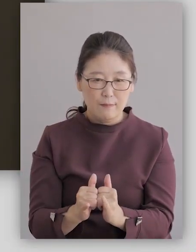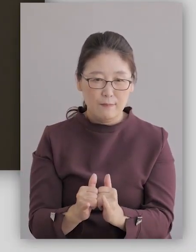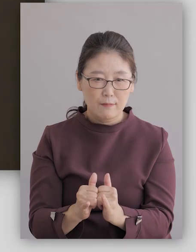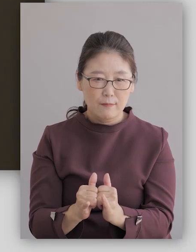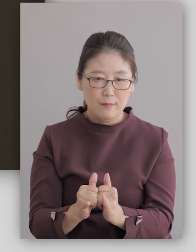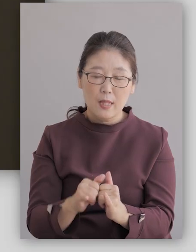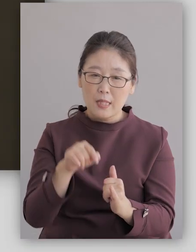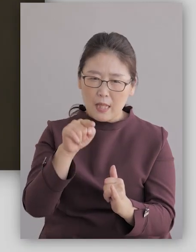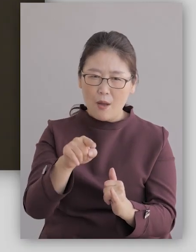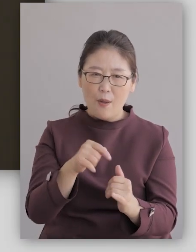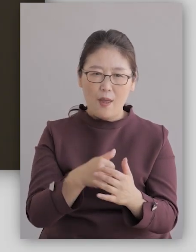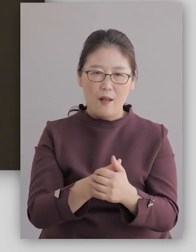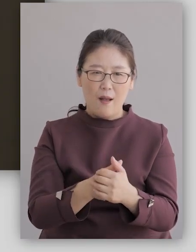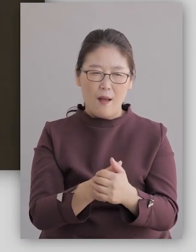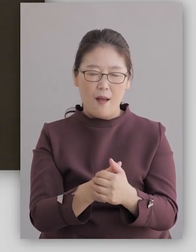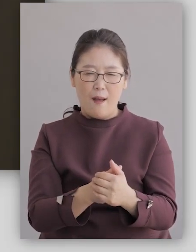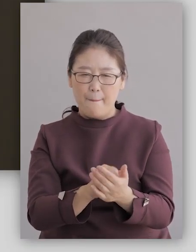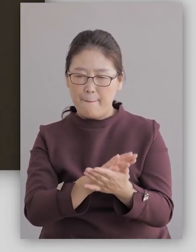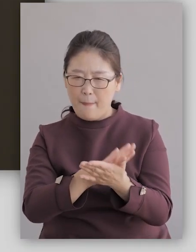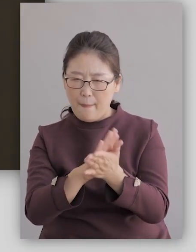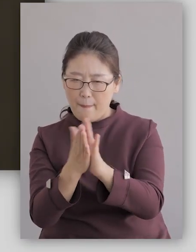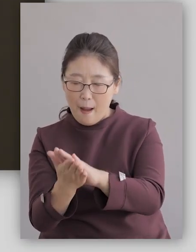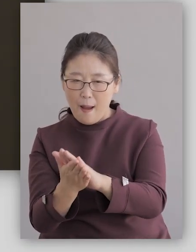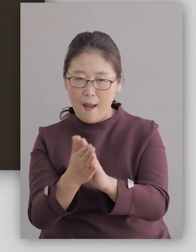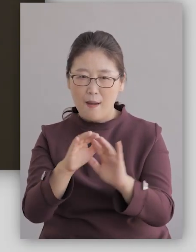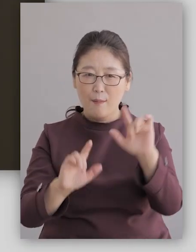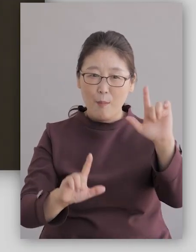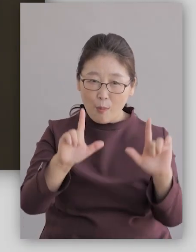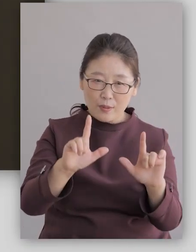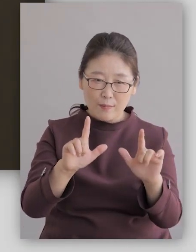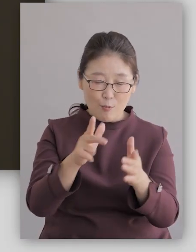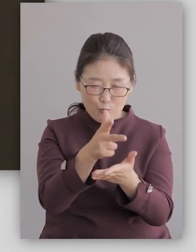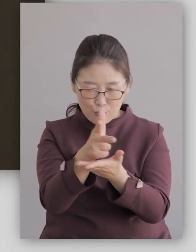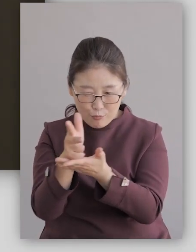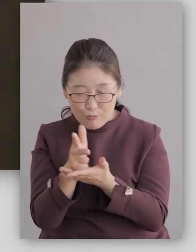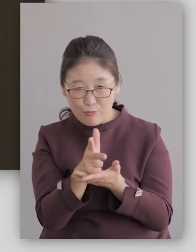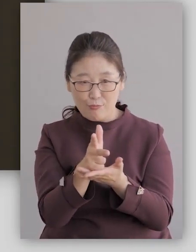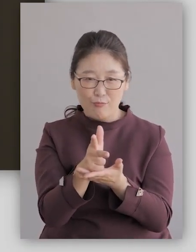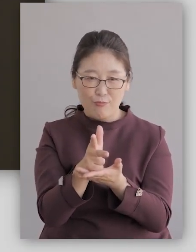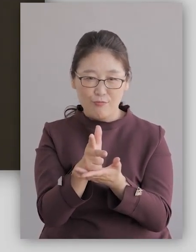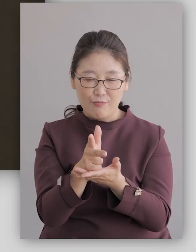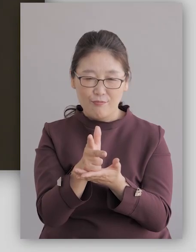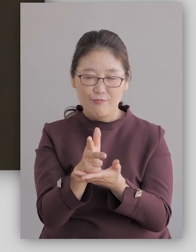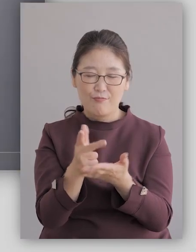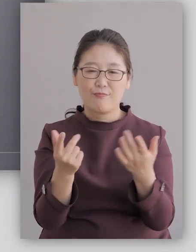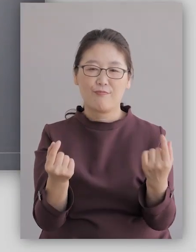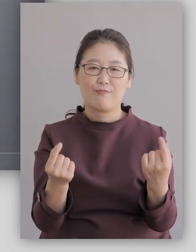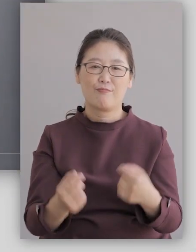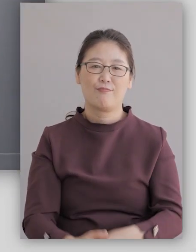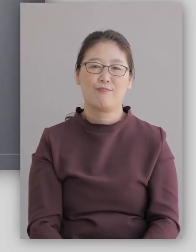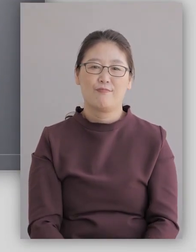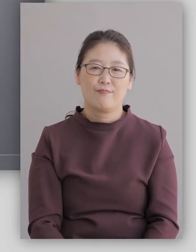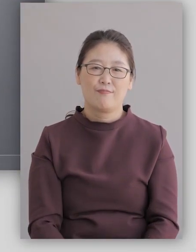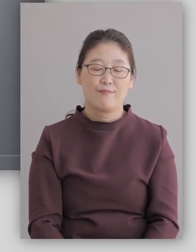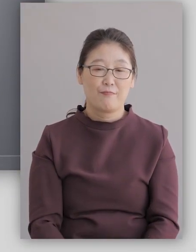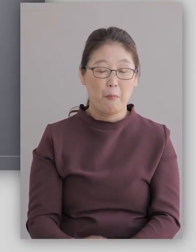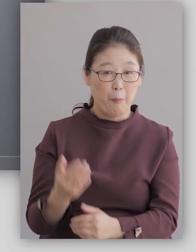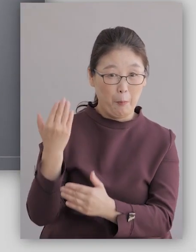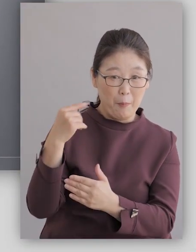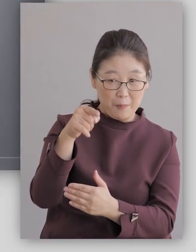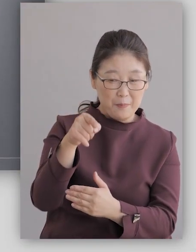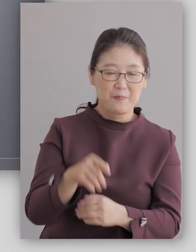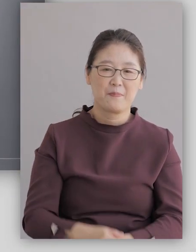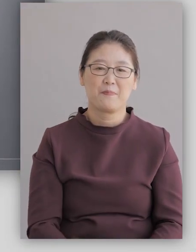그 영상의 변화, 그다음에 이런 것들 기법을 써서 실험한 영화이고요. 그리고 이 당시에